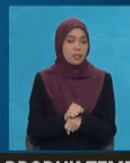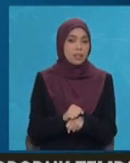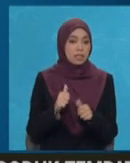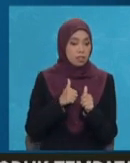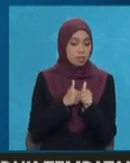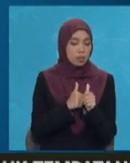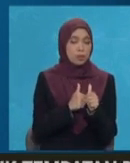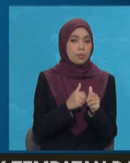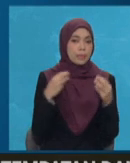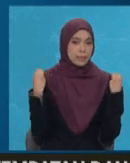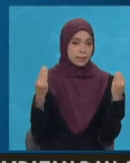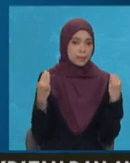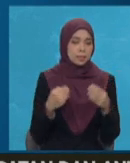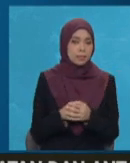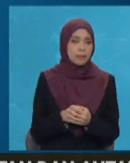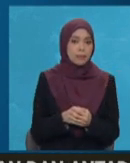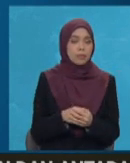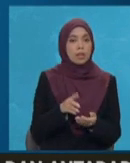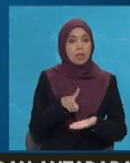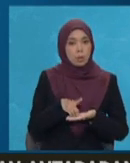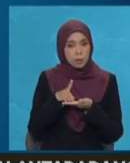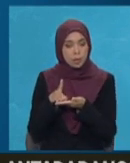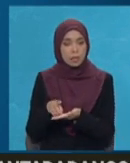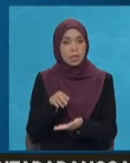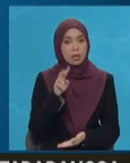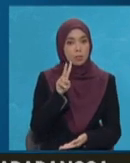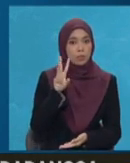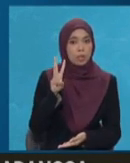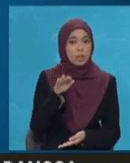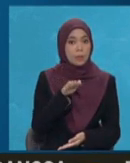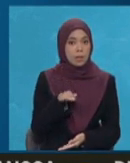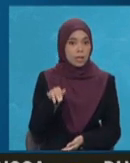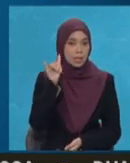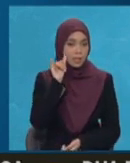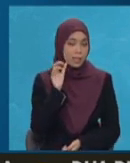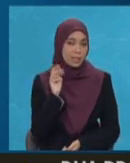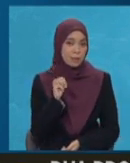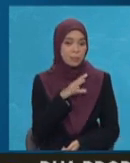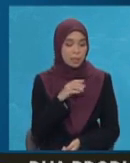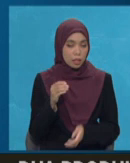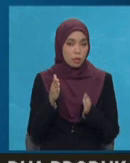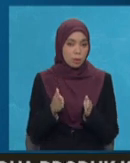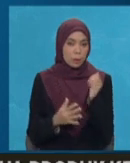Diteruskan dengan penyampaian Dharma kepada 26 anak yatim dan golongan yang memerlukan